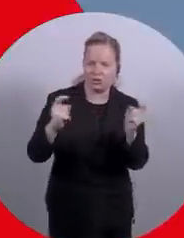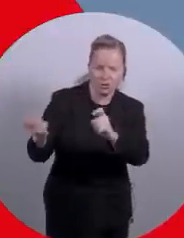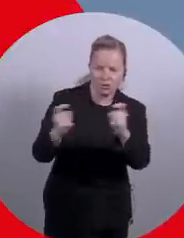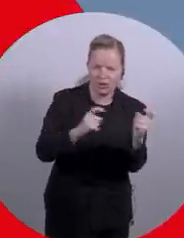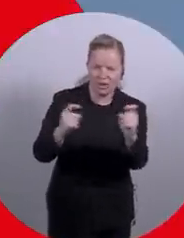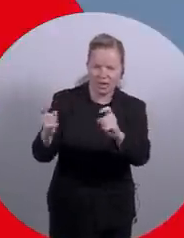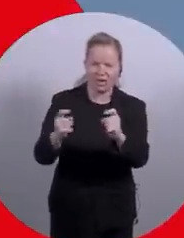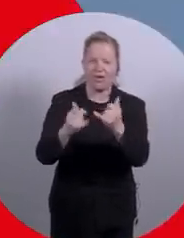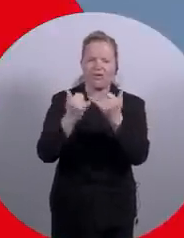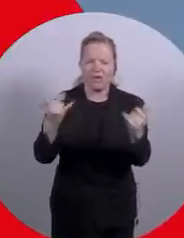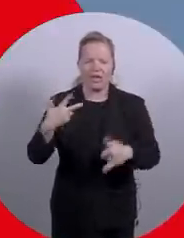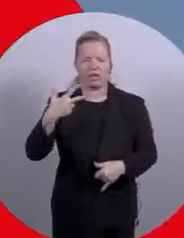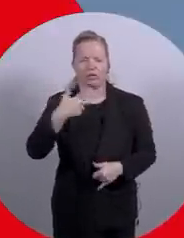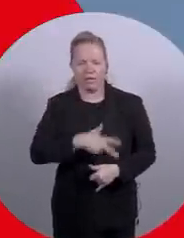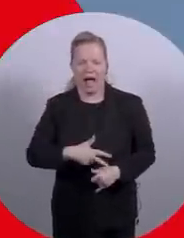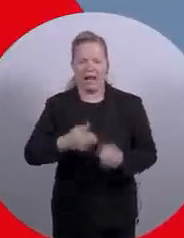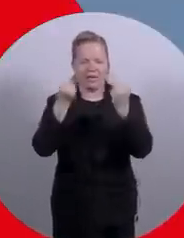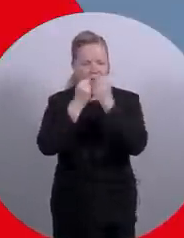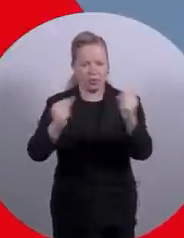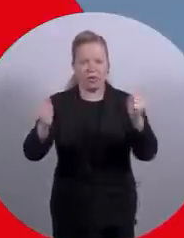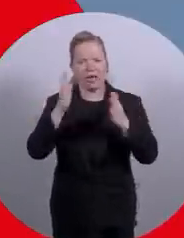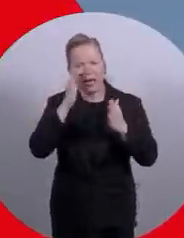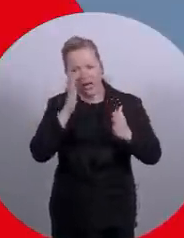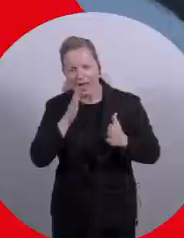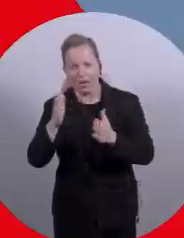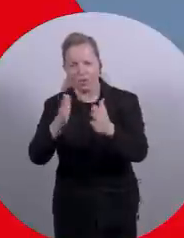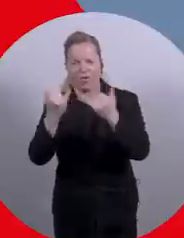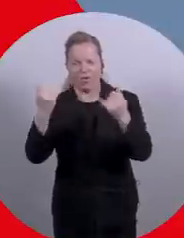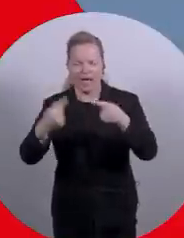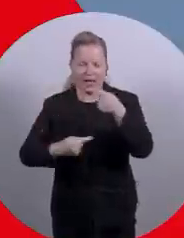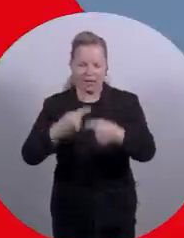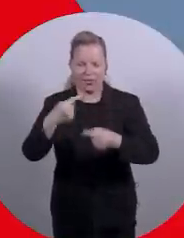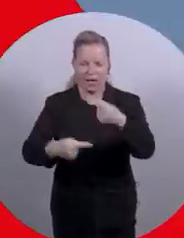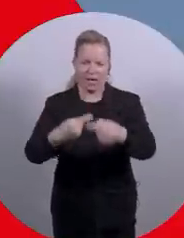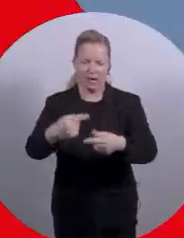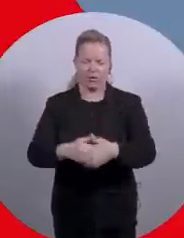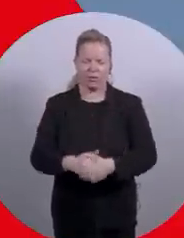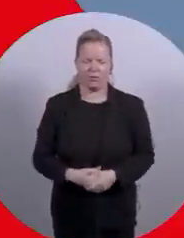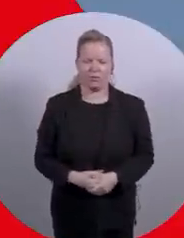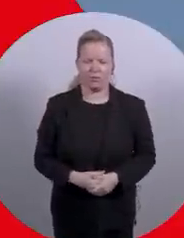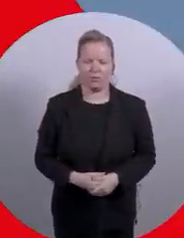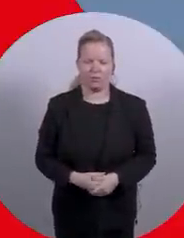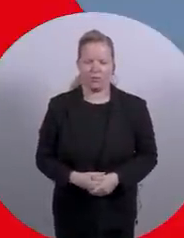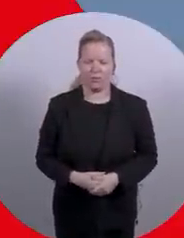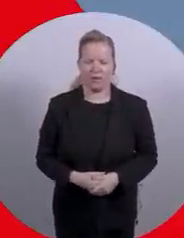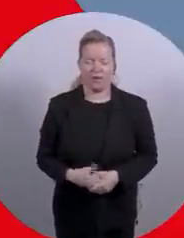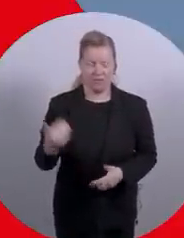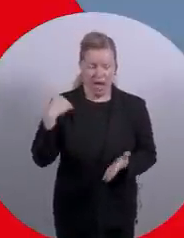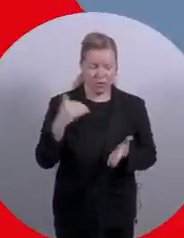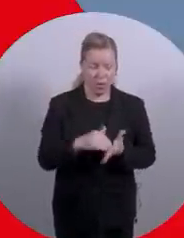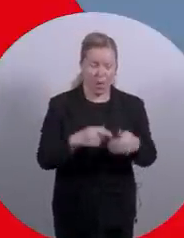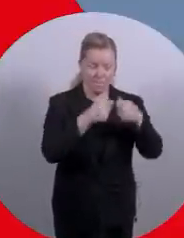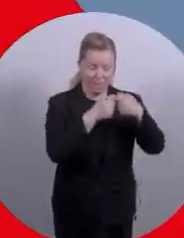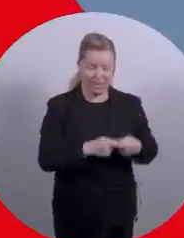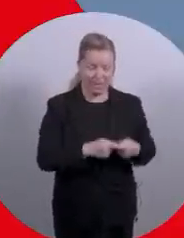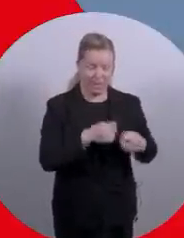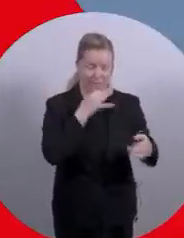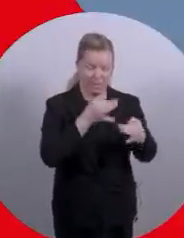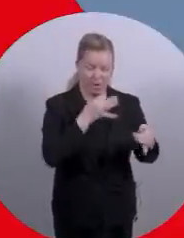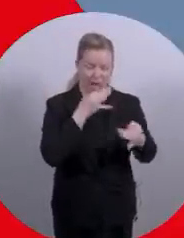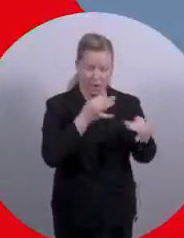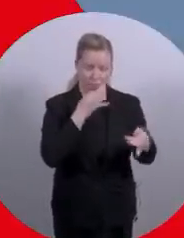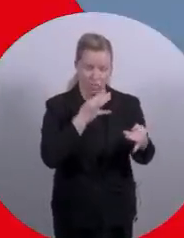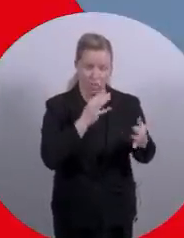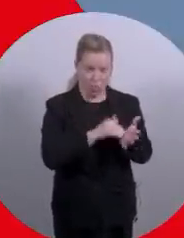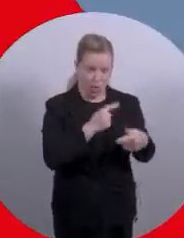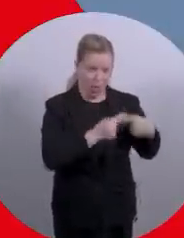sich die Sozialdemokratie entwickeln soll und ich bin das war noch während der laufenden Mitgliederbefragung auf nicht so oft angesprochen